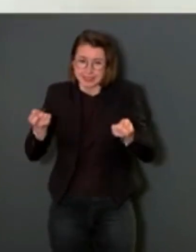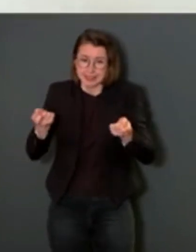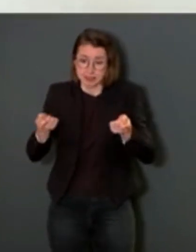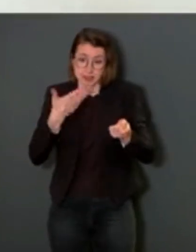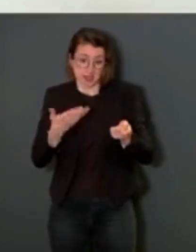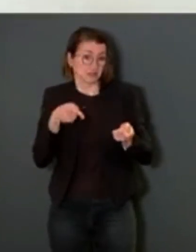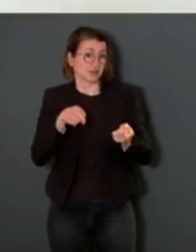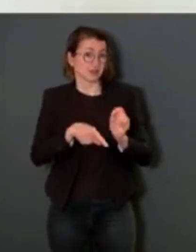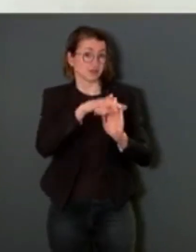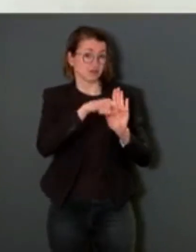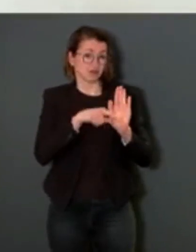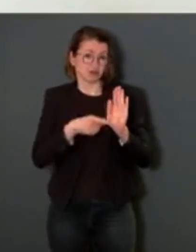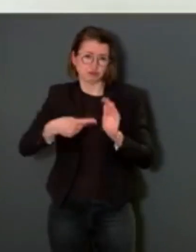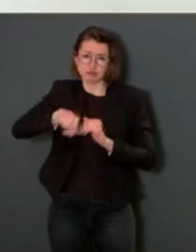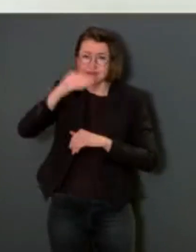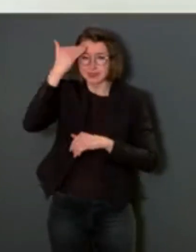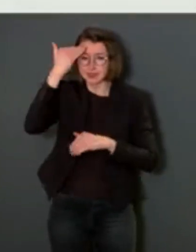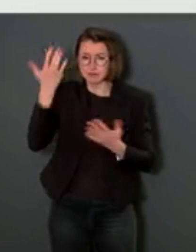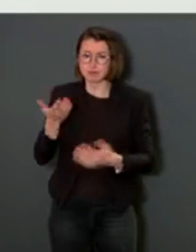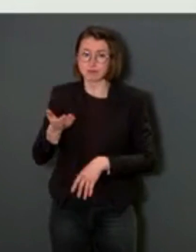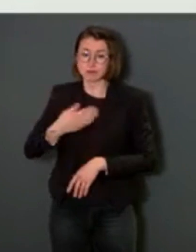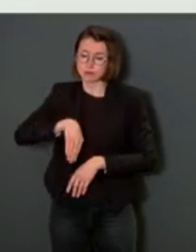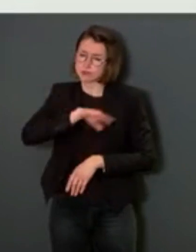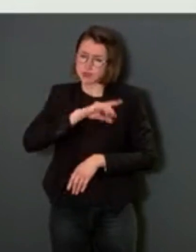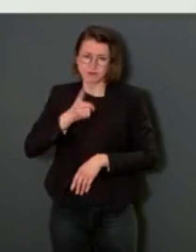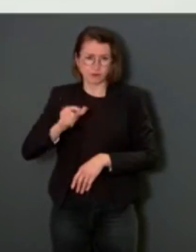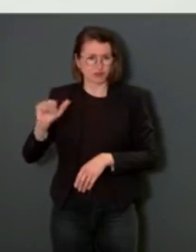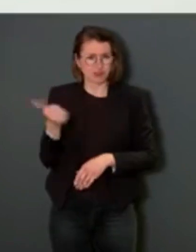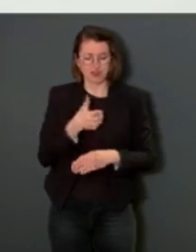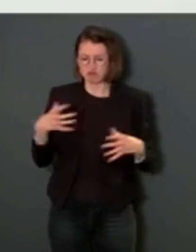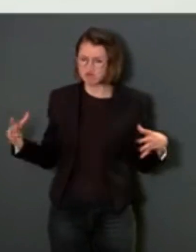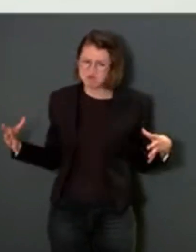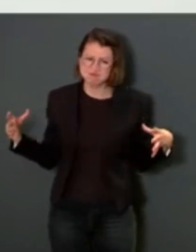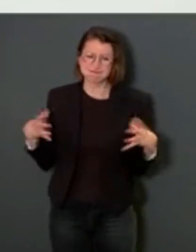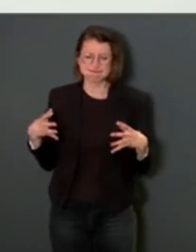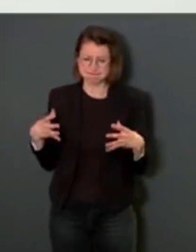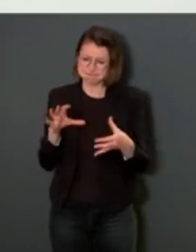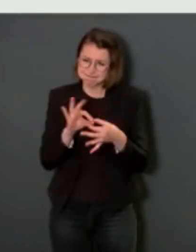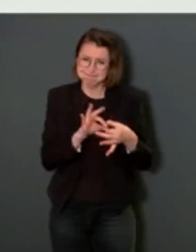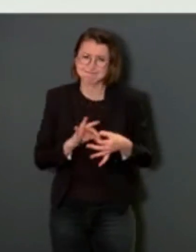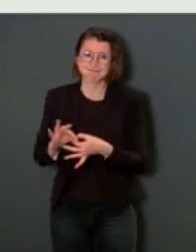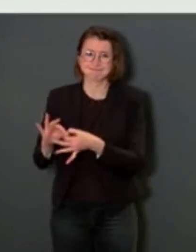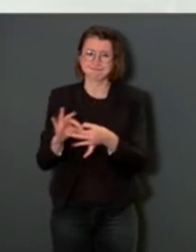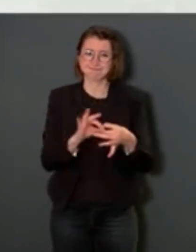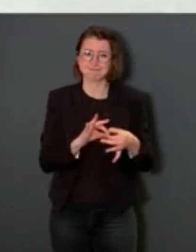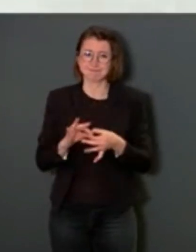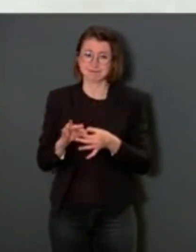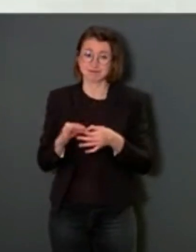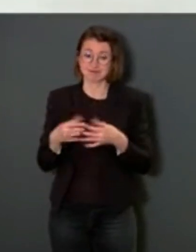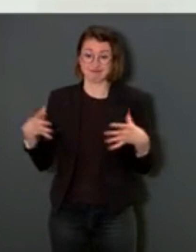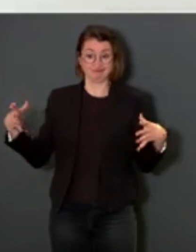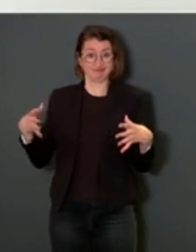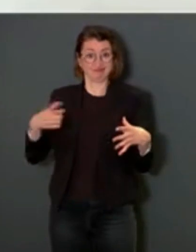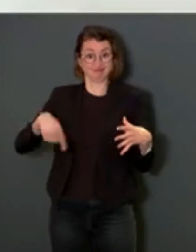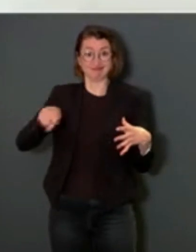responsabilité que nous devons prendre ensemble, une responsabilité commune, et c'est